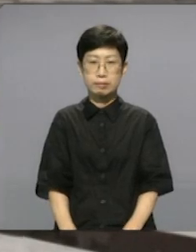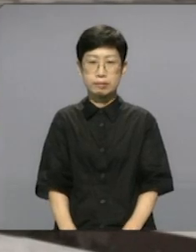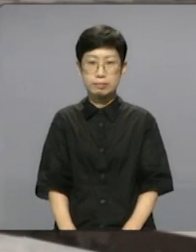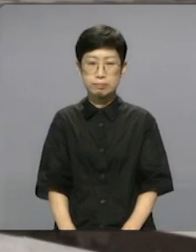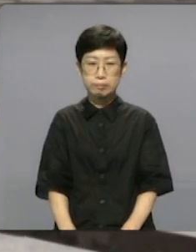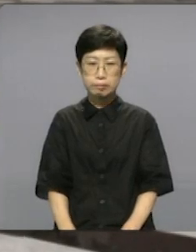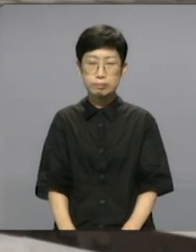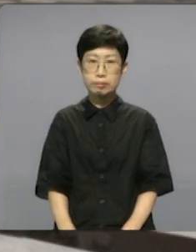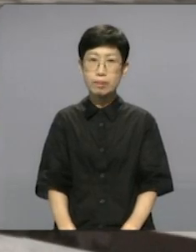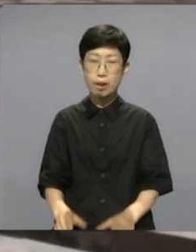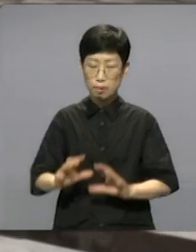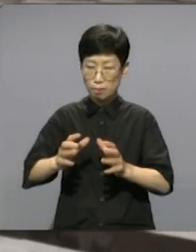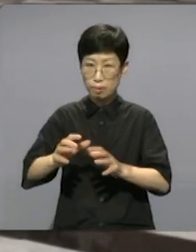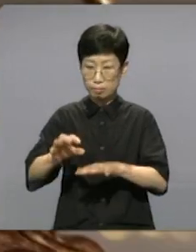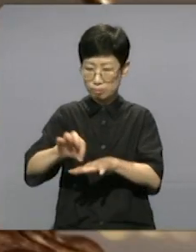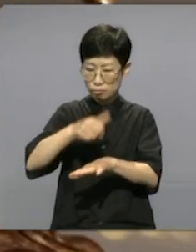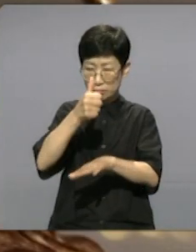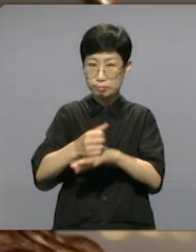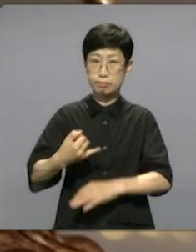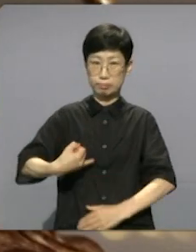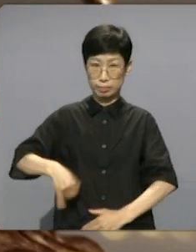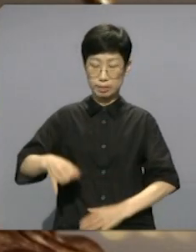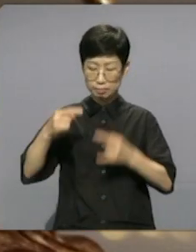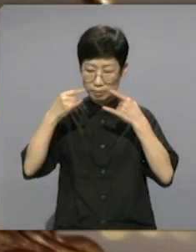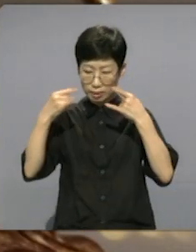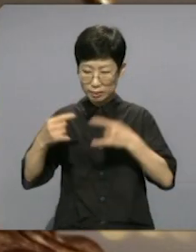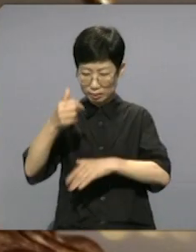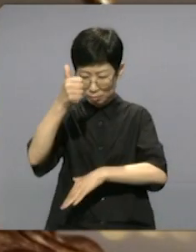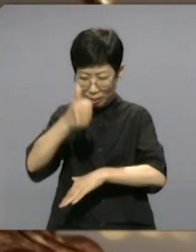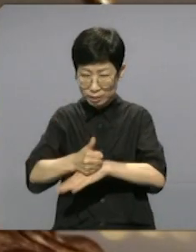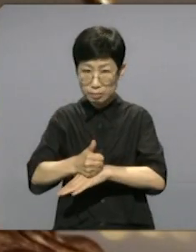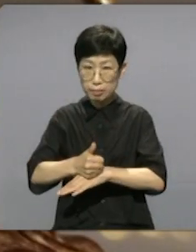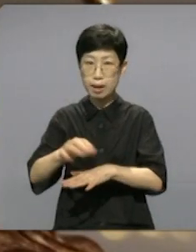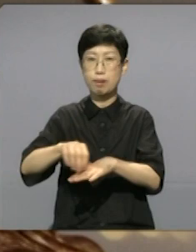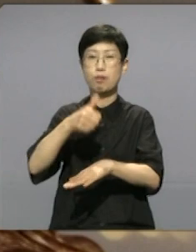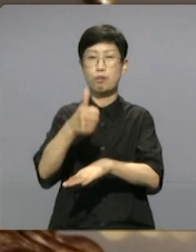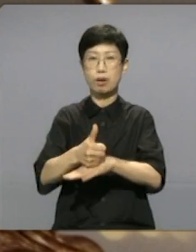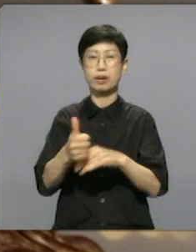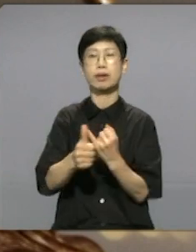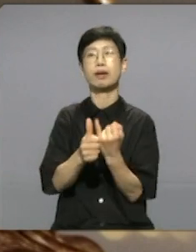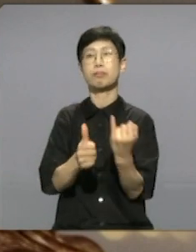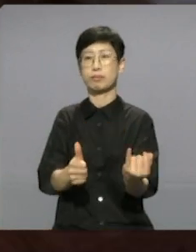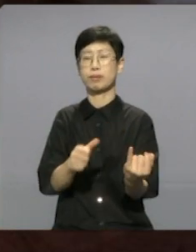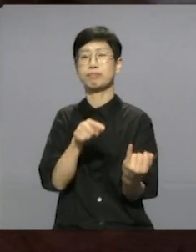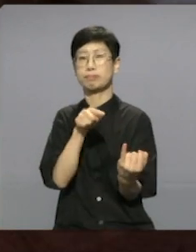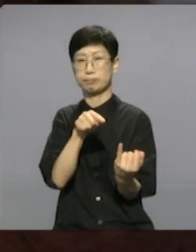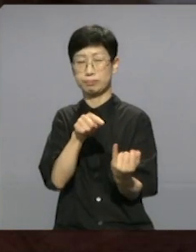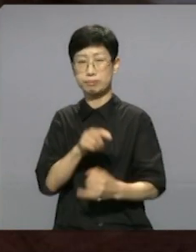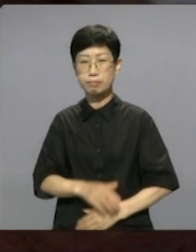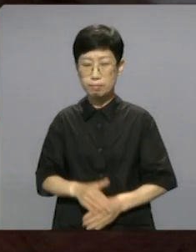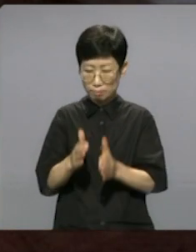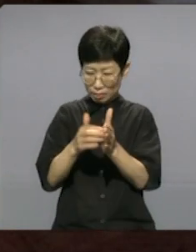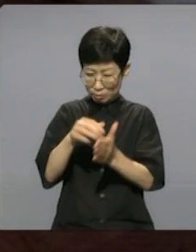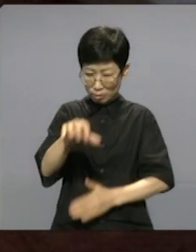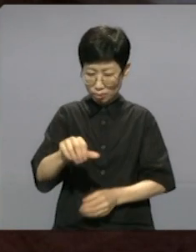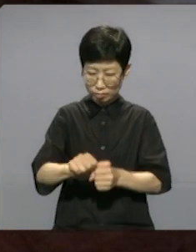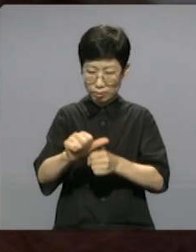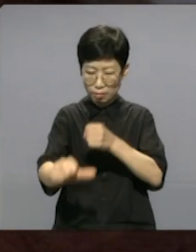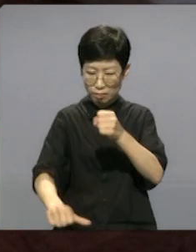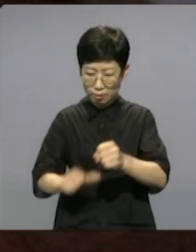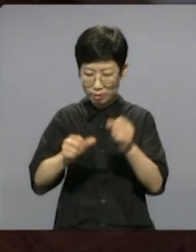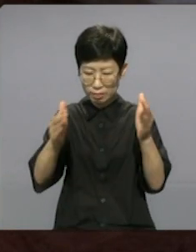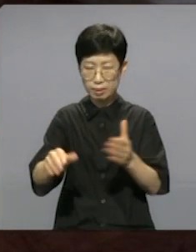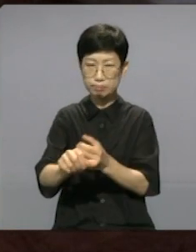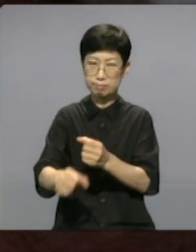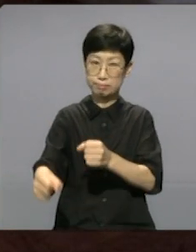합스부르크 제국의 공주이자 프랑스 왕정의 마지막 왕비 마리 앙뚜아네트. 그녀의 비밀 공간이 5년간의